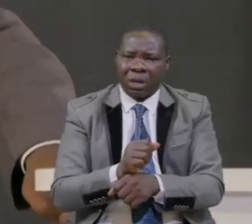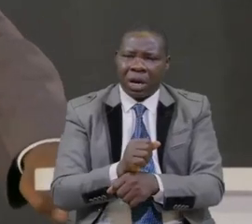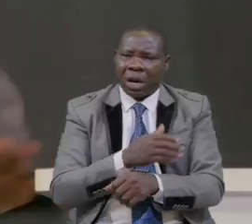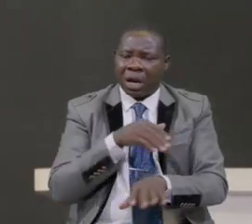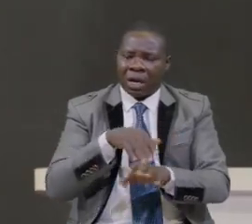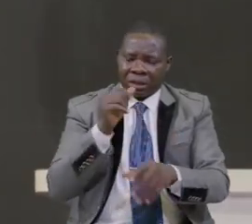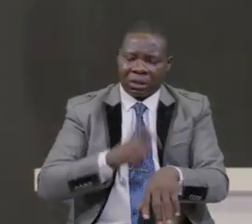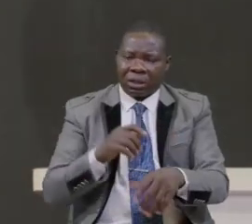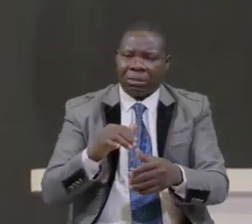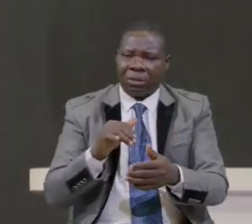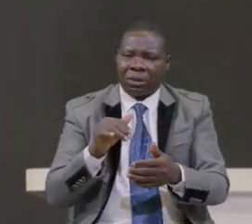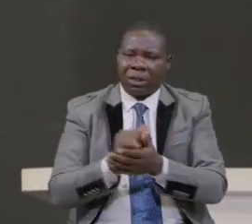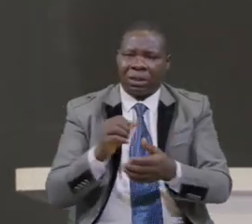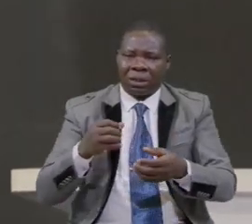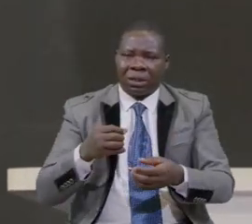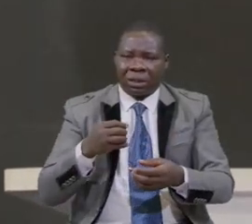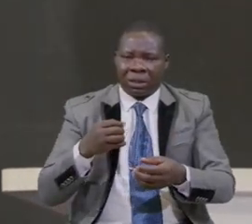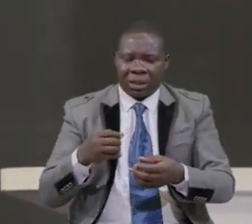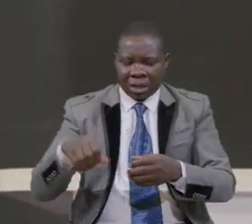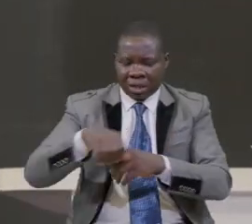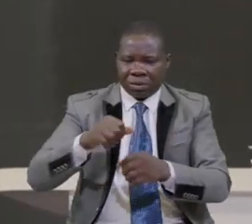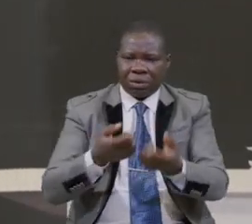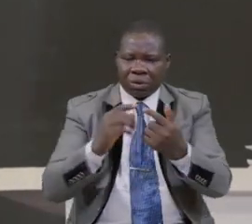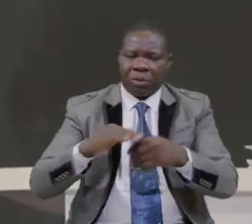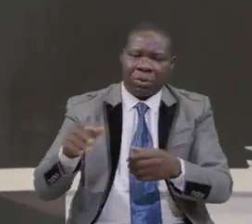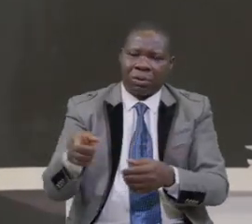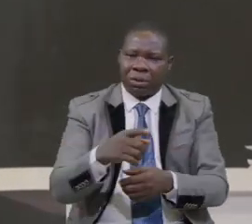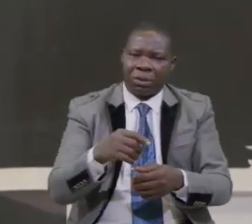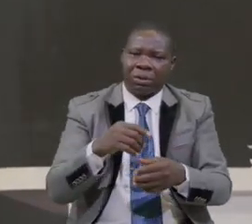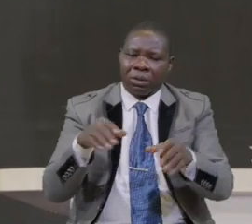sur la personne, ferme ta bouche et veille.